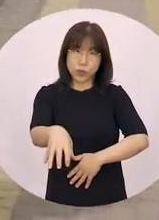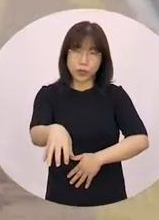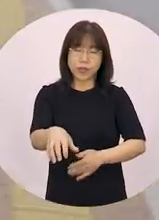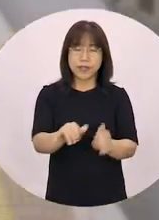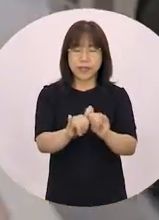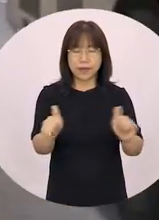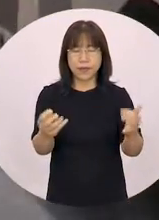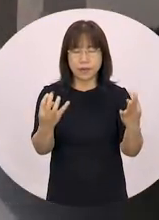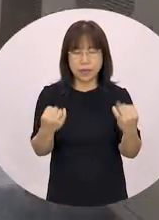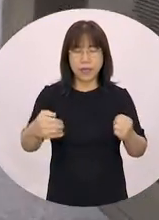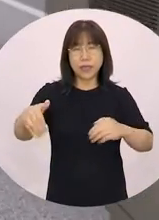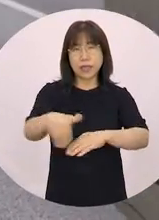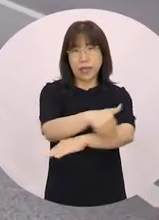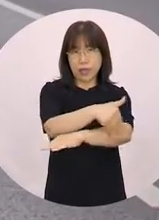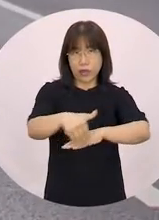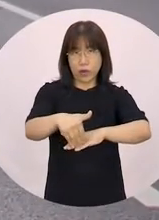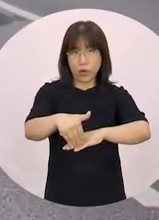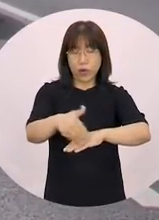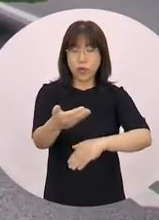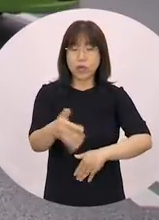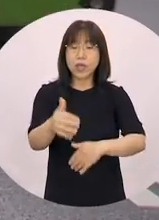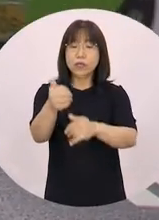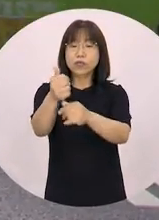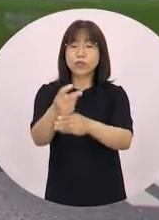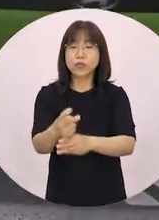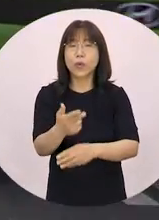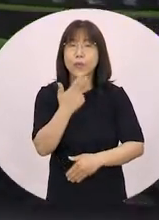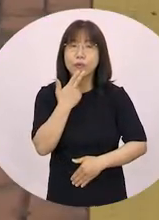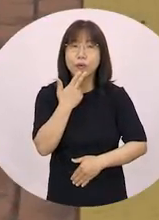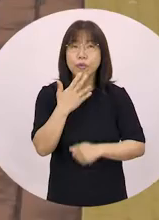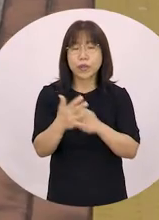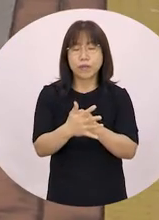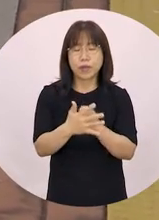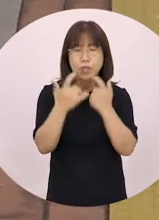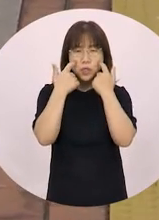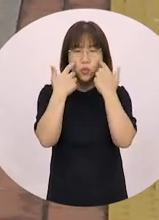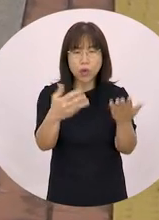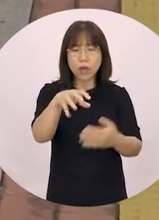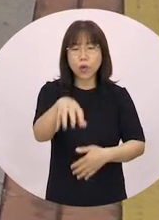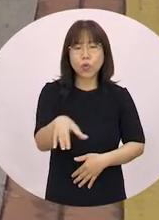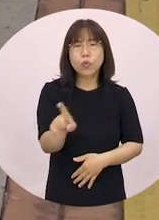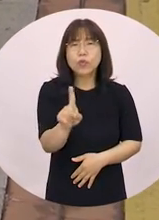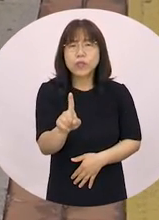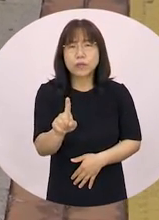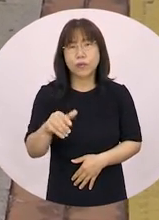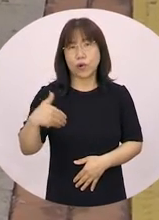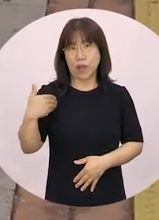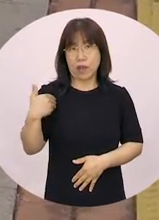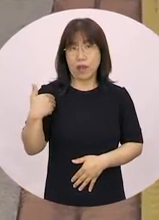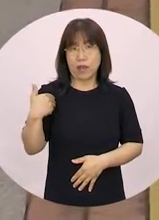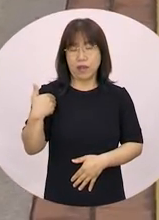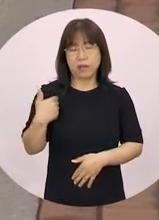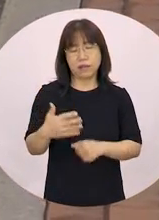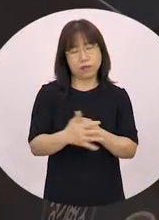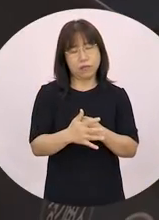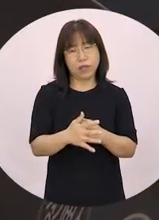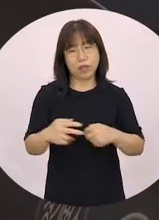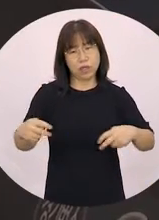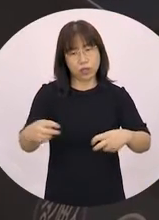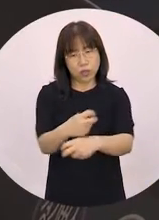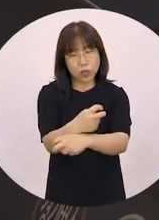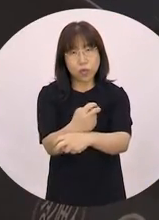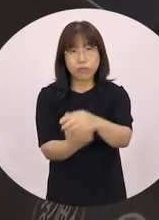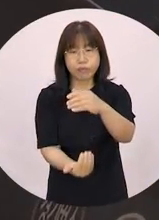버스 정류장은 주민들이 많이 찾는 곳이지만 주소가 따로 부여되지 않아 정확한 위치를 확인하기 어려워 인근